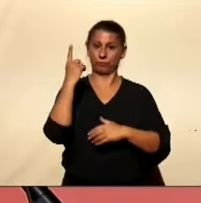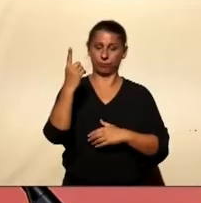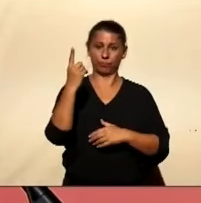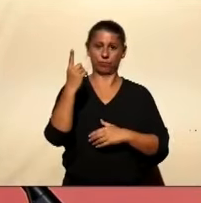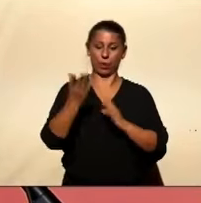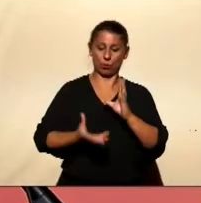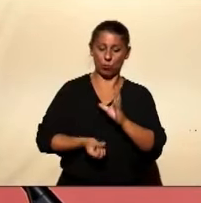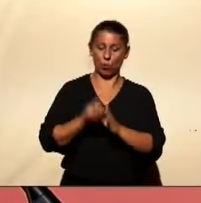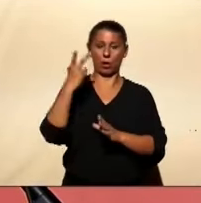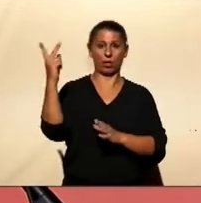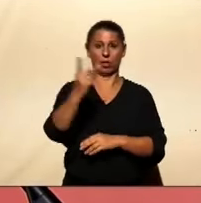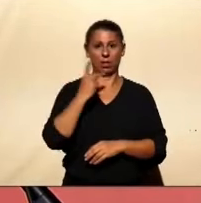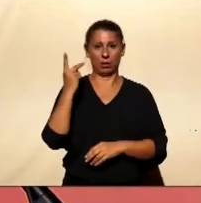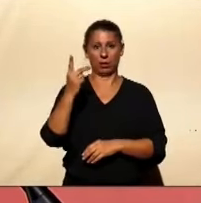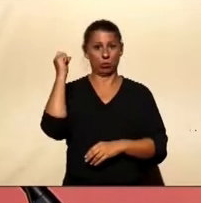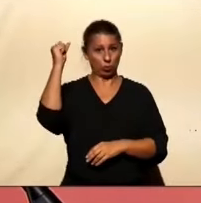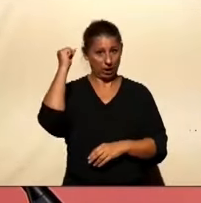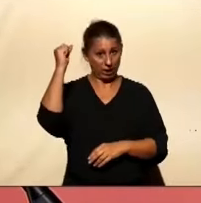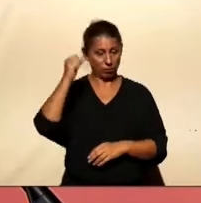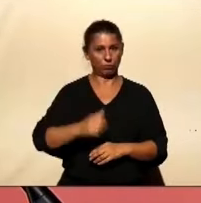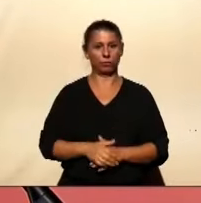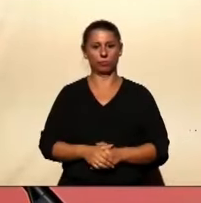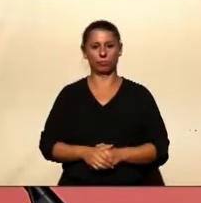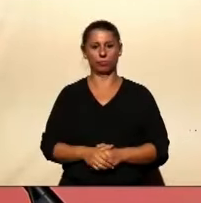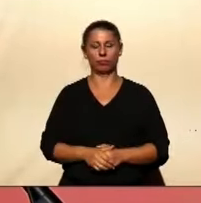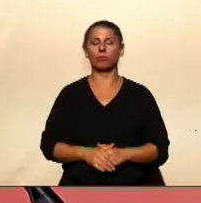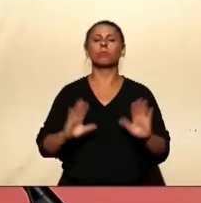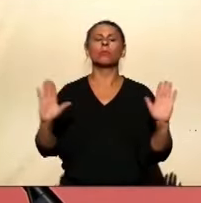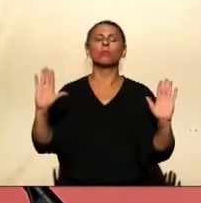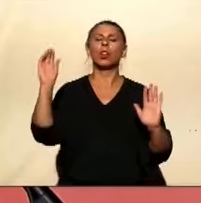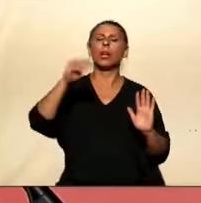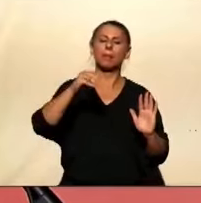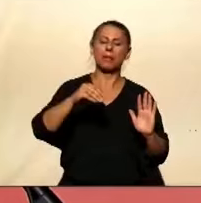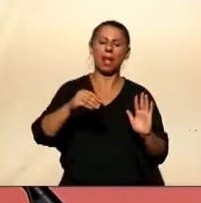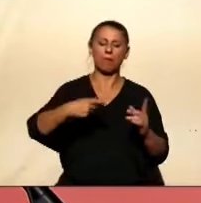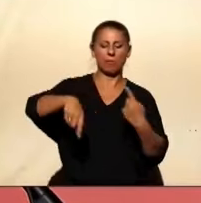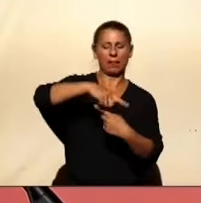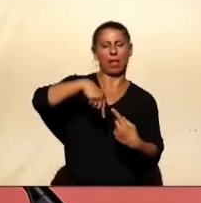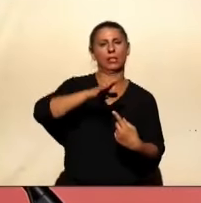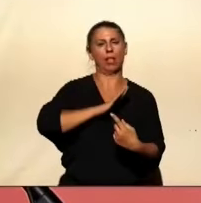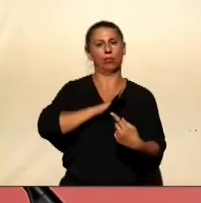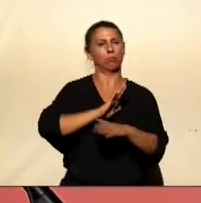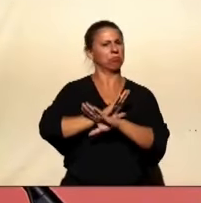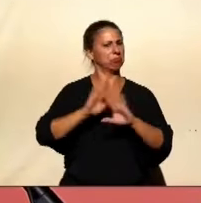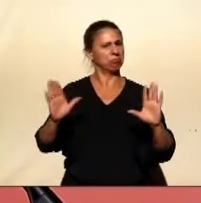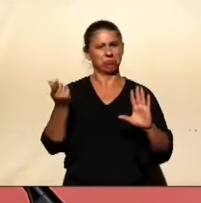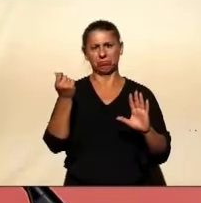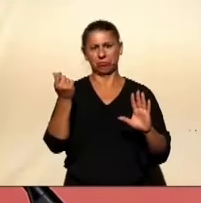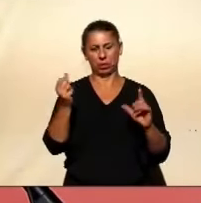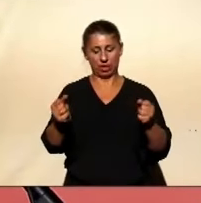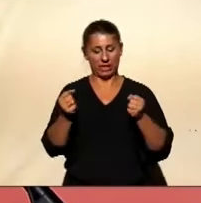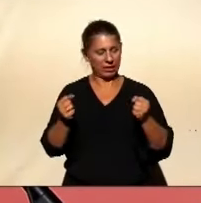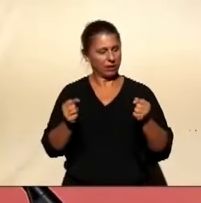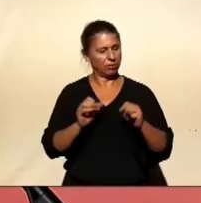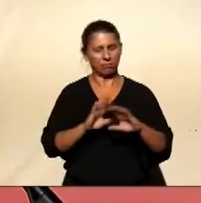νέας κοινωνίας, του σοσιαλισμού, χωρίς εκμετάλλευση ανθρώπου από άνθρωπο, χωρίς οικονομικές